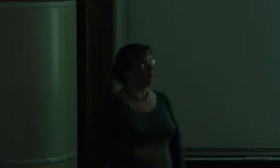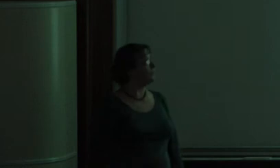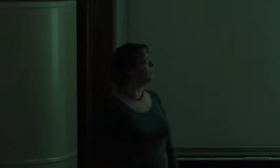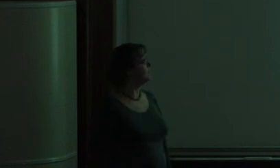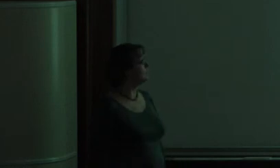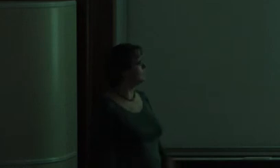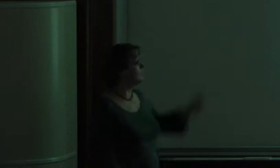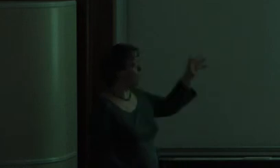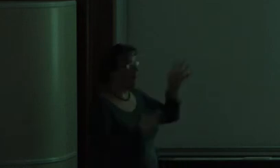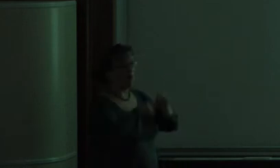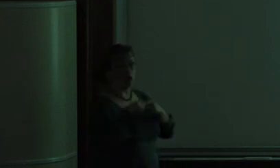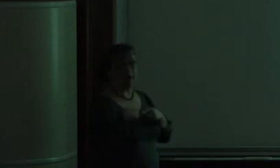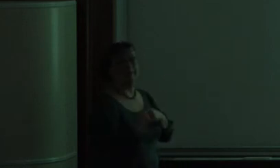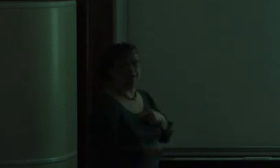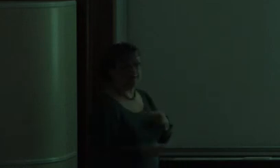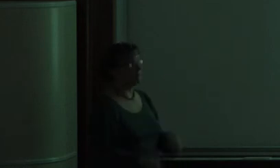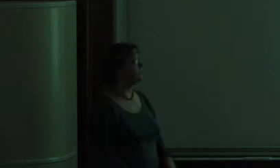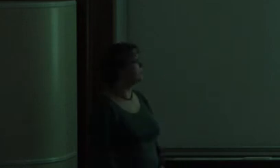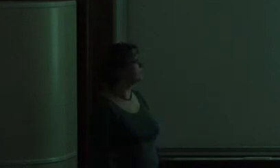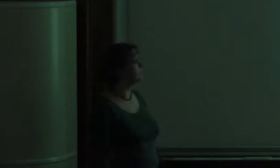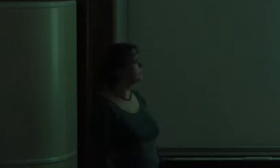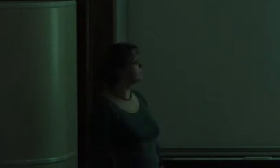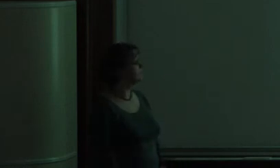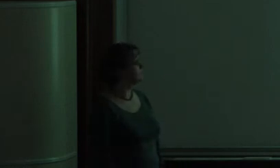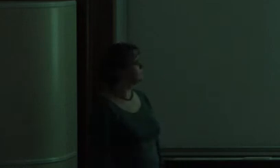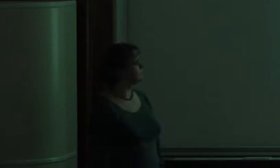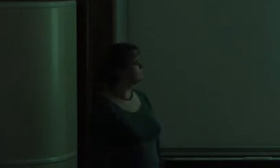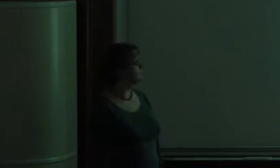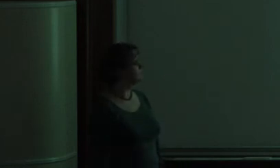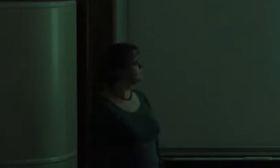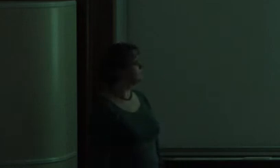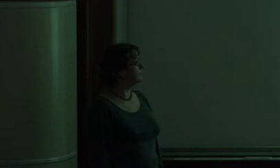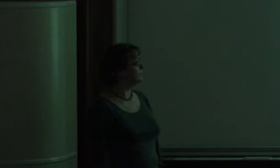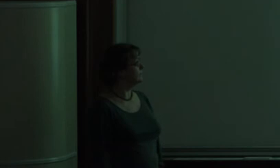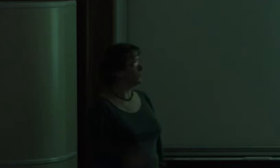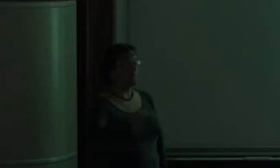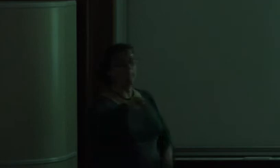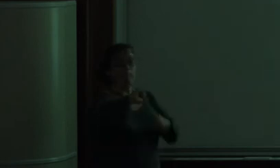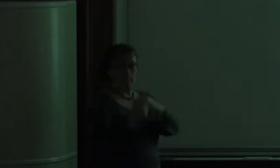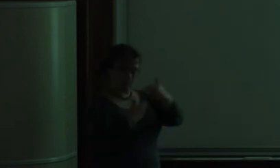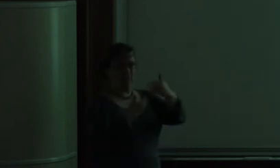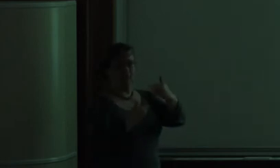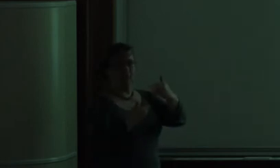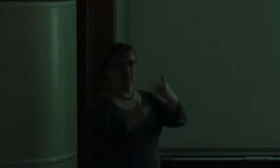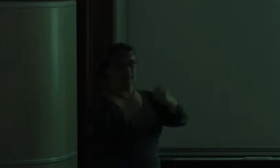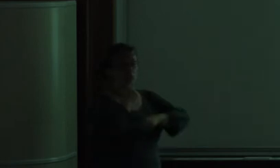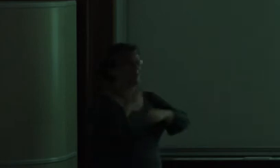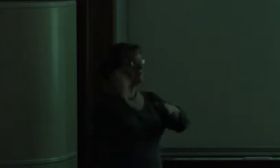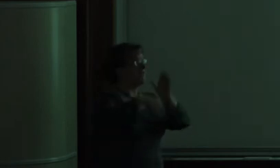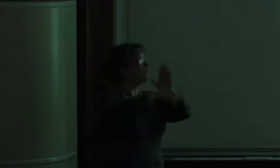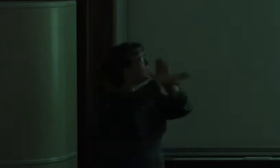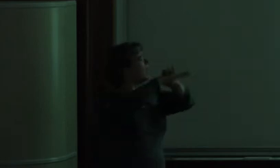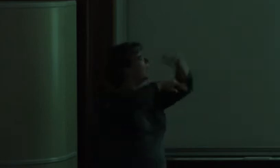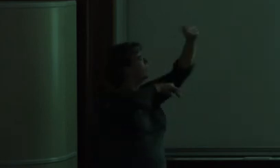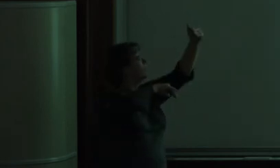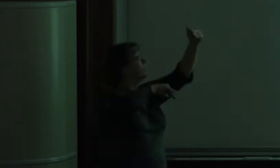lancer un petit next, là. Et là, quand je fais ça, poum, tout s'active. Mais tout s'active depuis le début. J'ai getResult